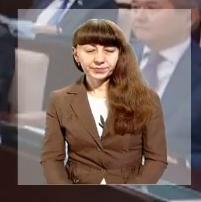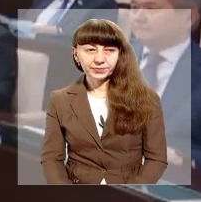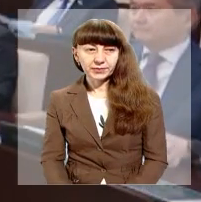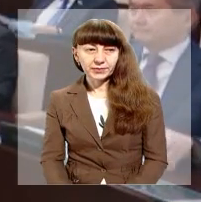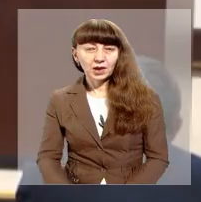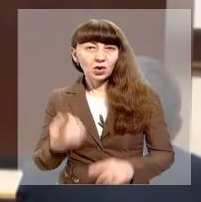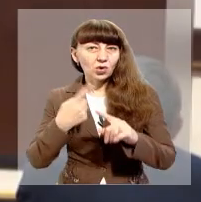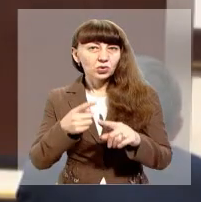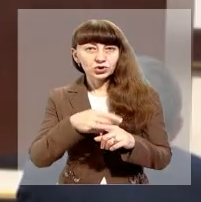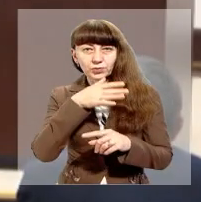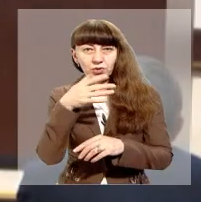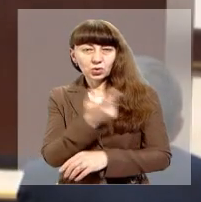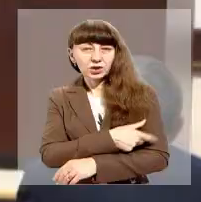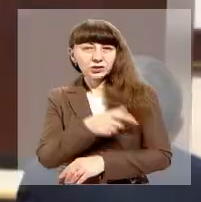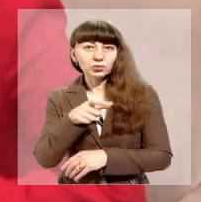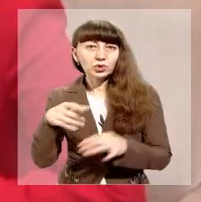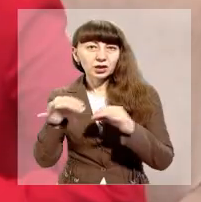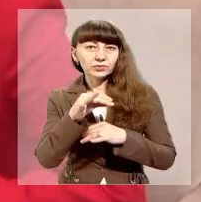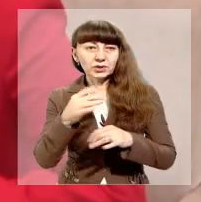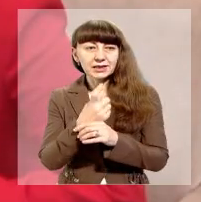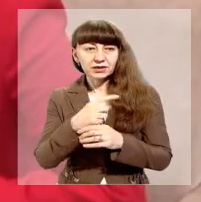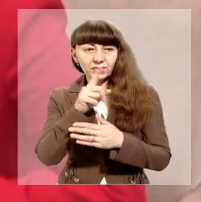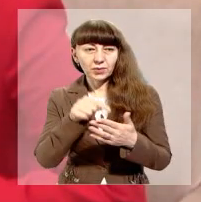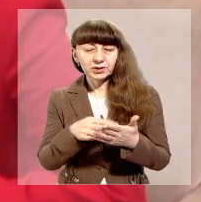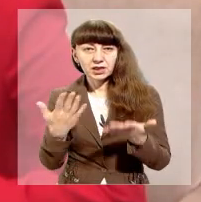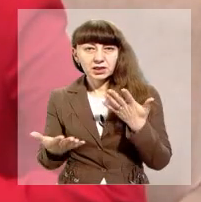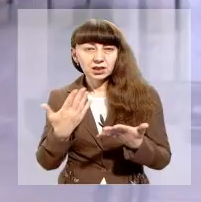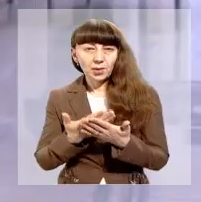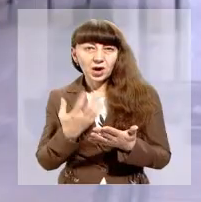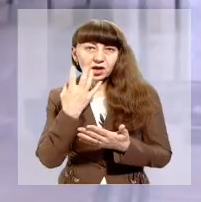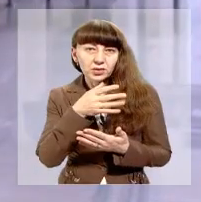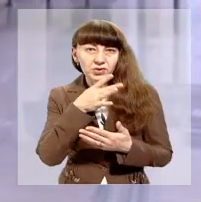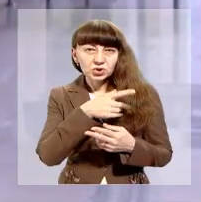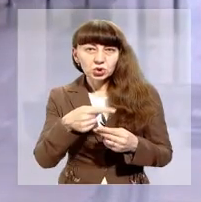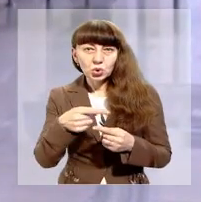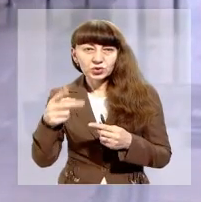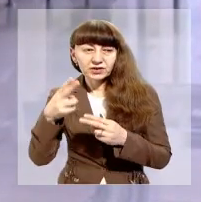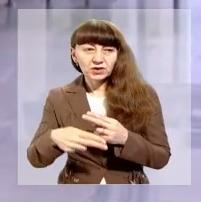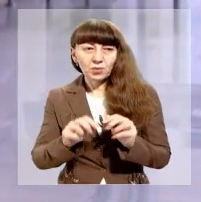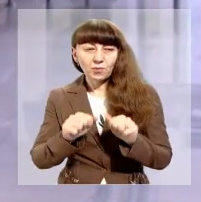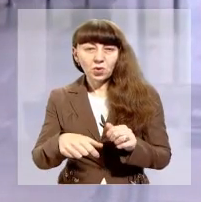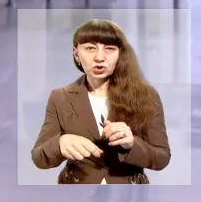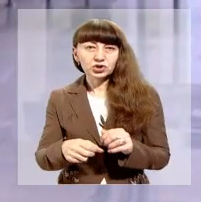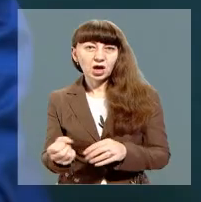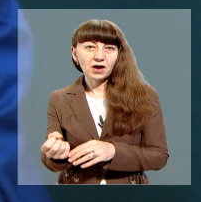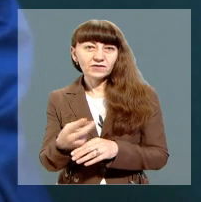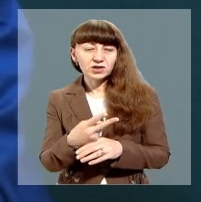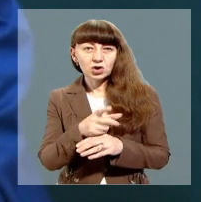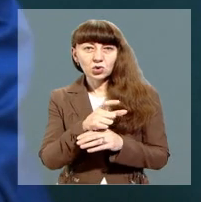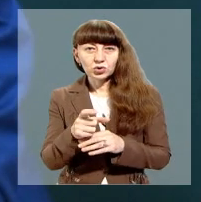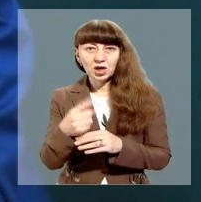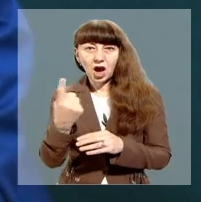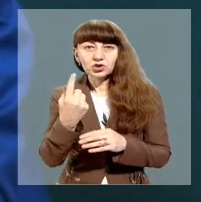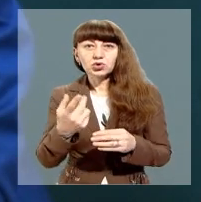У нас очень много депутатов поднимают эти вопросы. Если, допустим, отопительный сезон завершен, можно выселить из единственного жилья